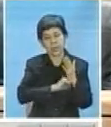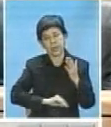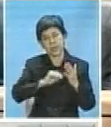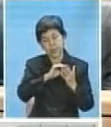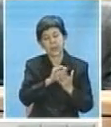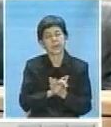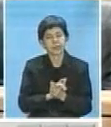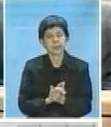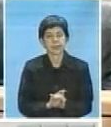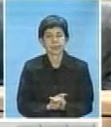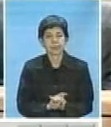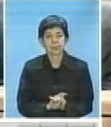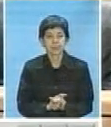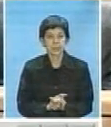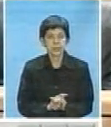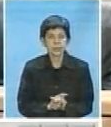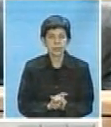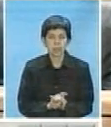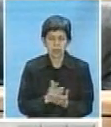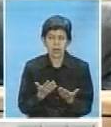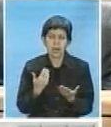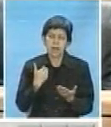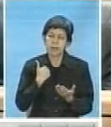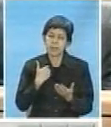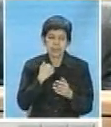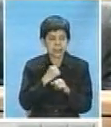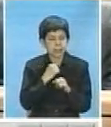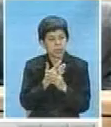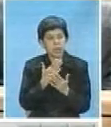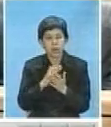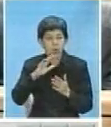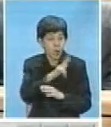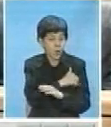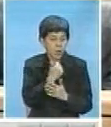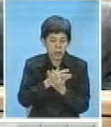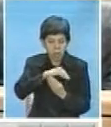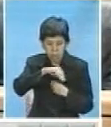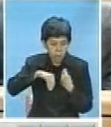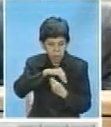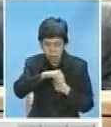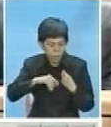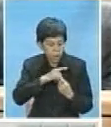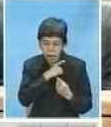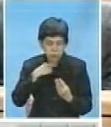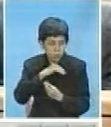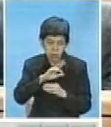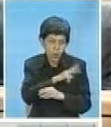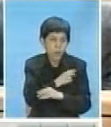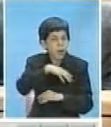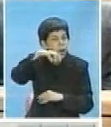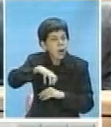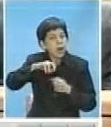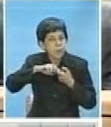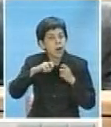ทั่วประเทศก็ทำให้เกิดสภาพขาดทุนอย่างรุนแรงท่านประธานคงจะเชื่อนะครับ